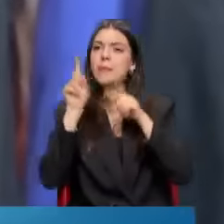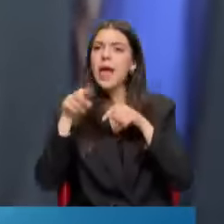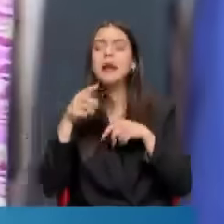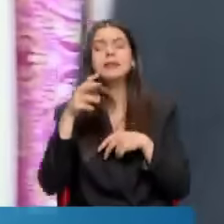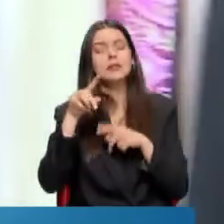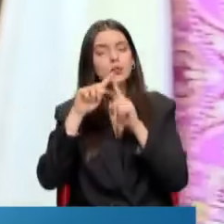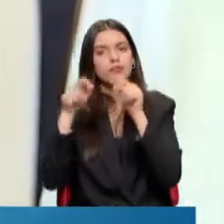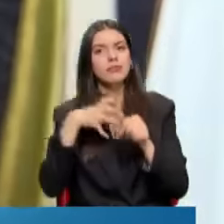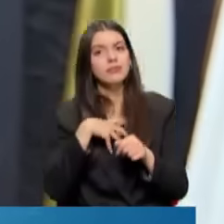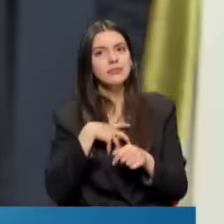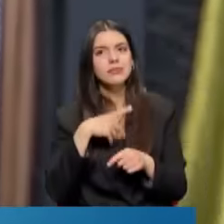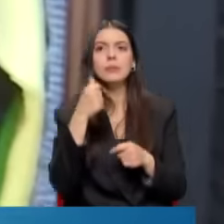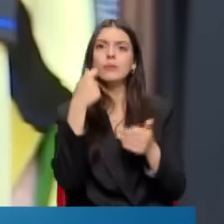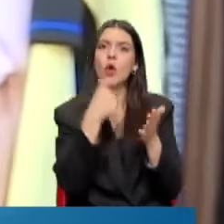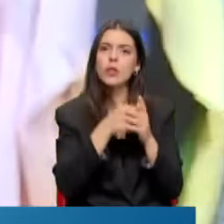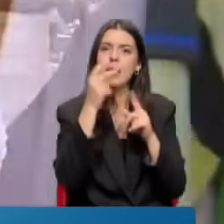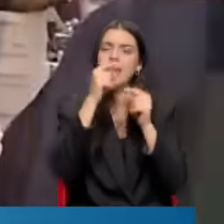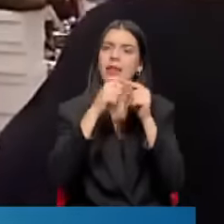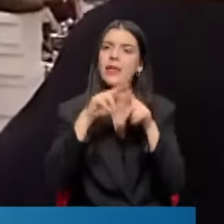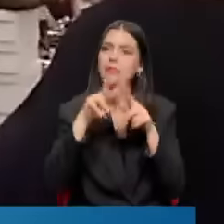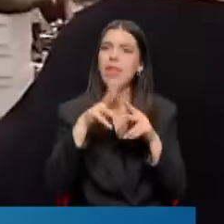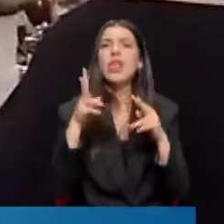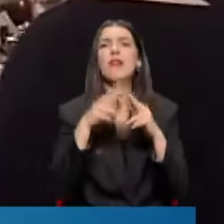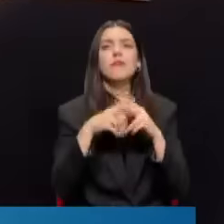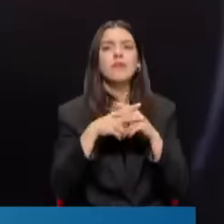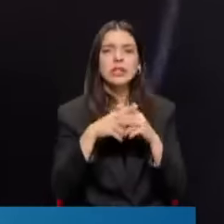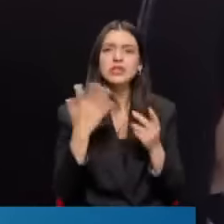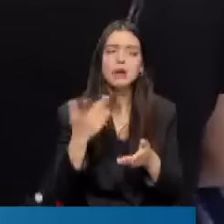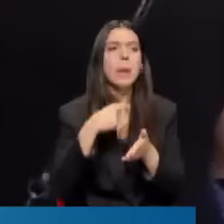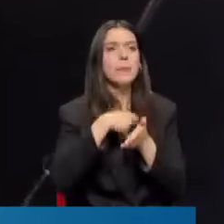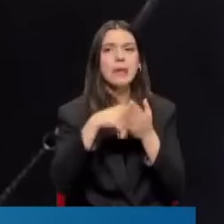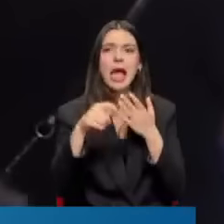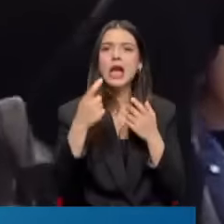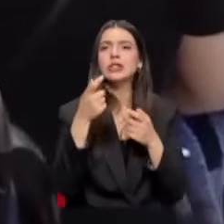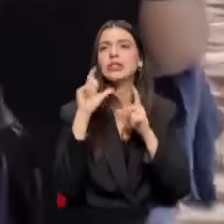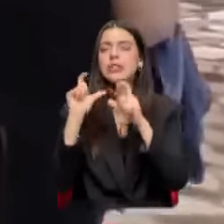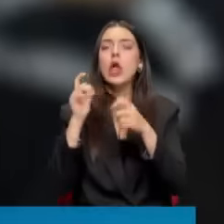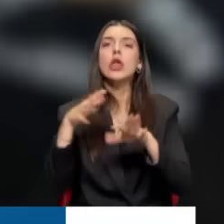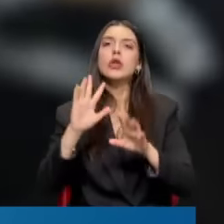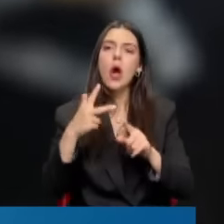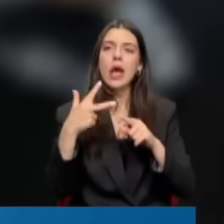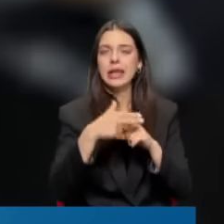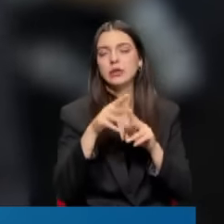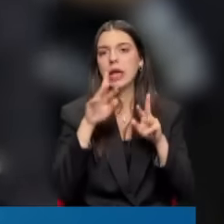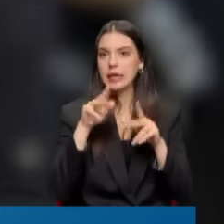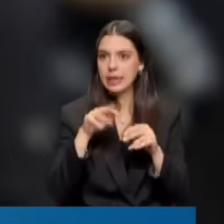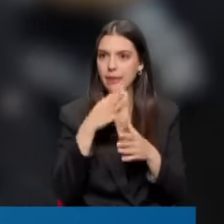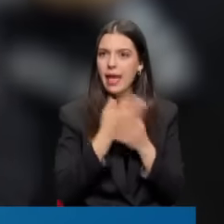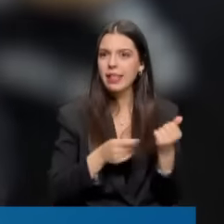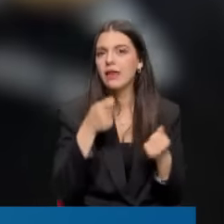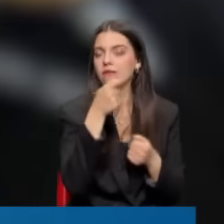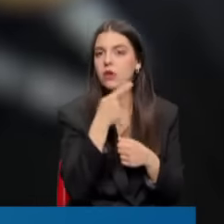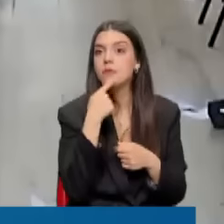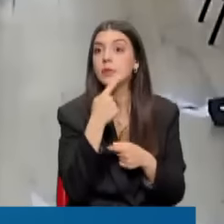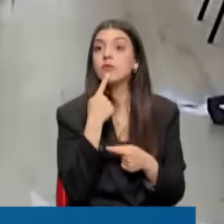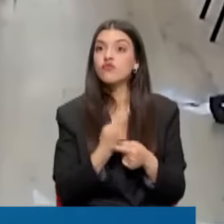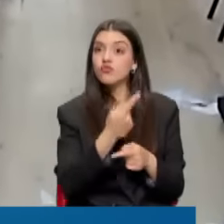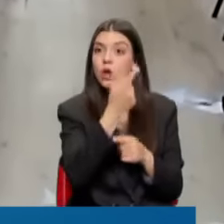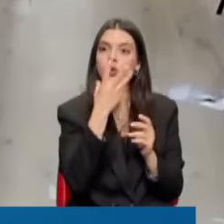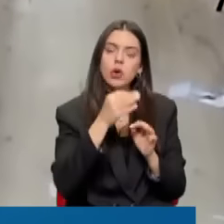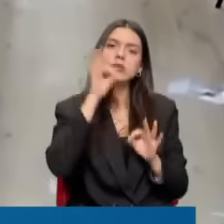için ödemenin ibanı alınması fiş kesmeme çalışanın maaşını elden verme gibi yöntemlere başvurabiliyor şikayet edilen inceleniyor